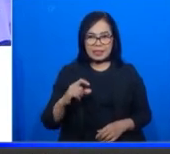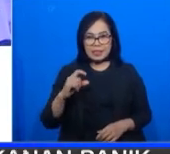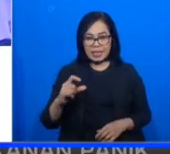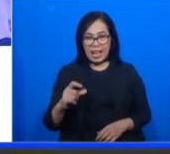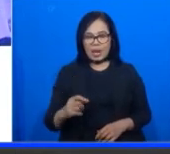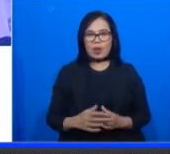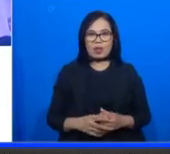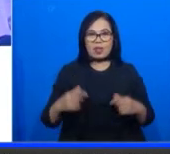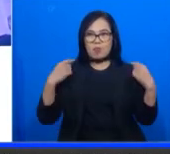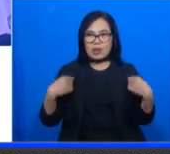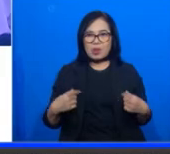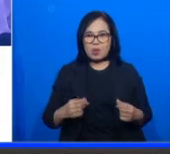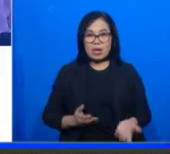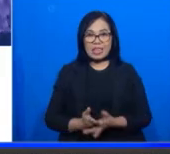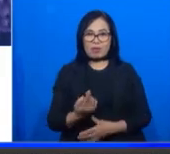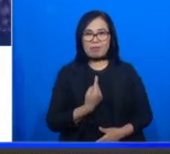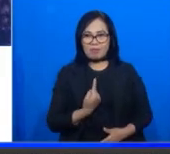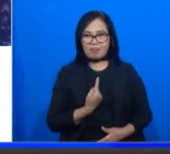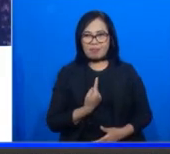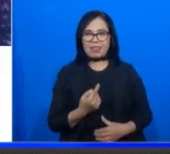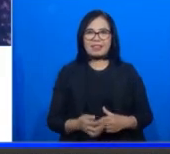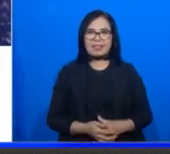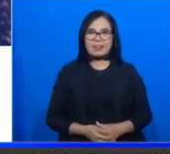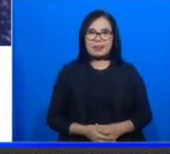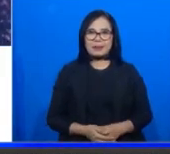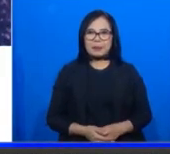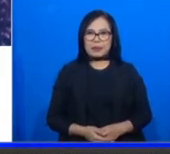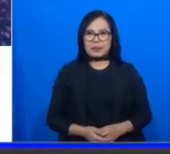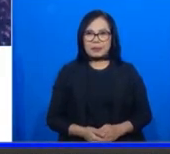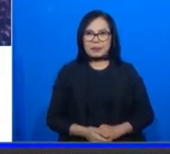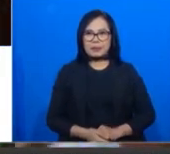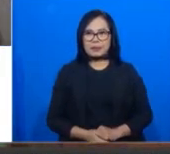Pongrekun mengkritik rencana program kerja dua kompetitornya.